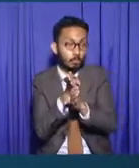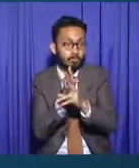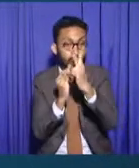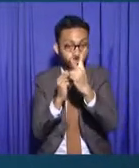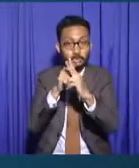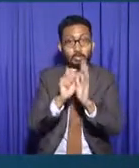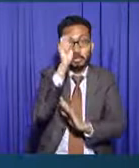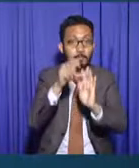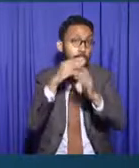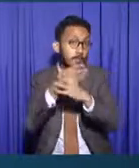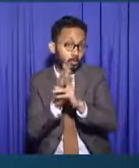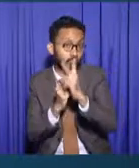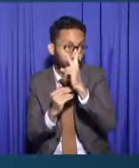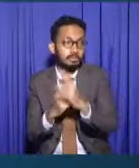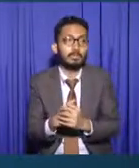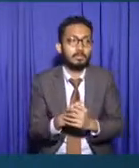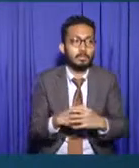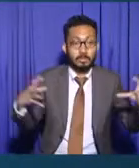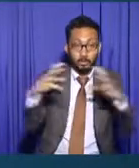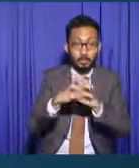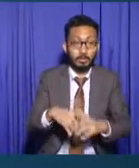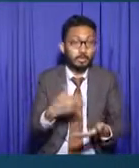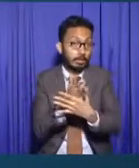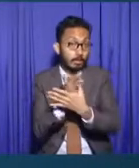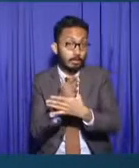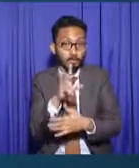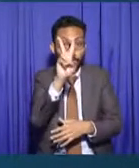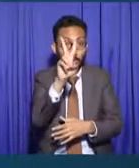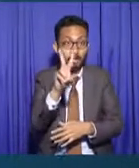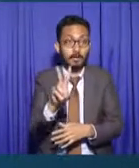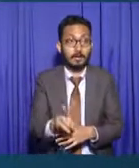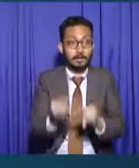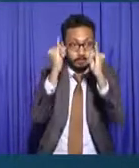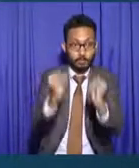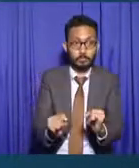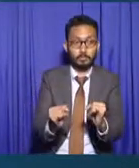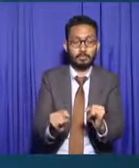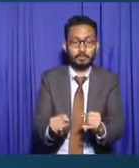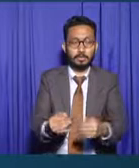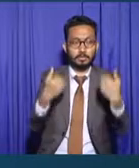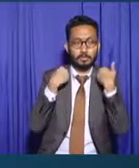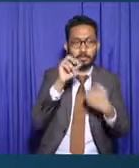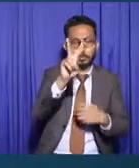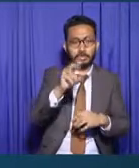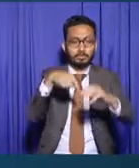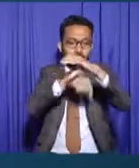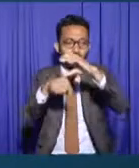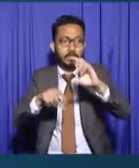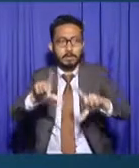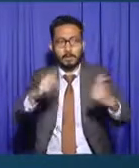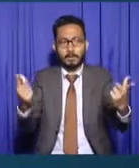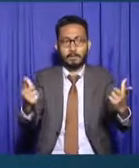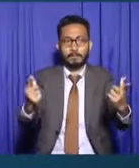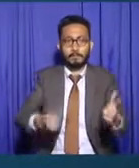kacukan antara dua individu yang melibatkan dua ciri berlainan